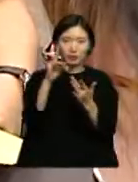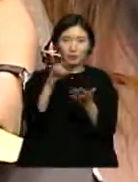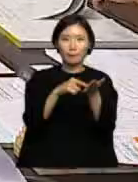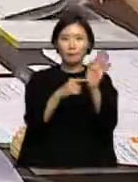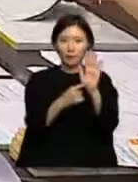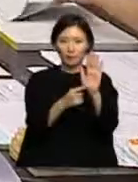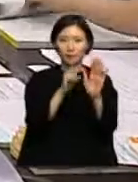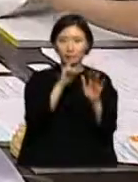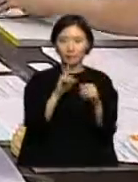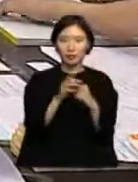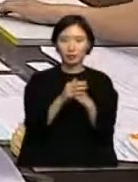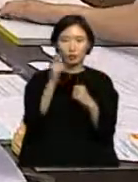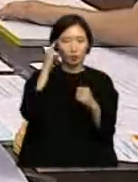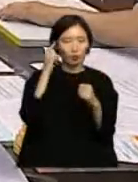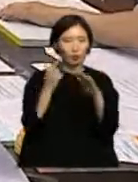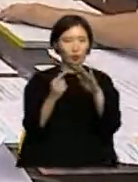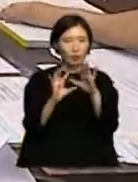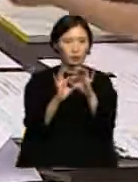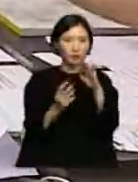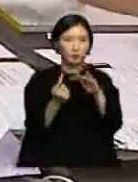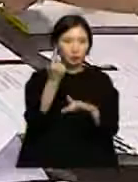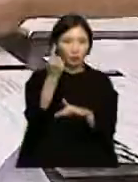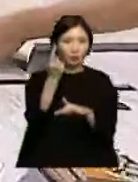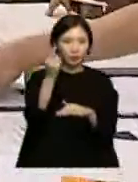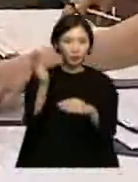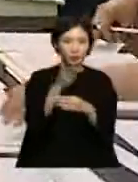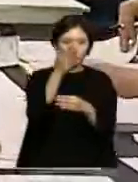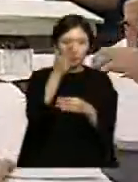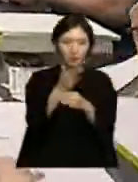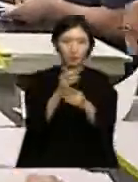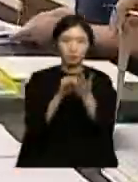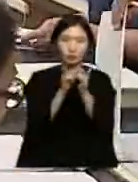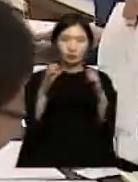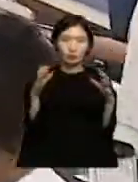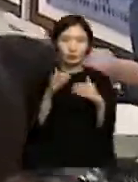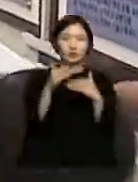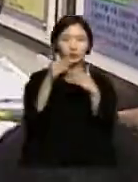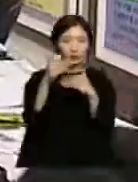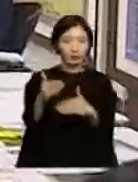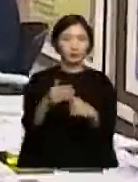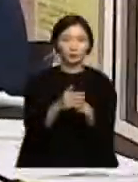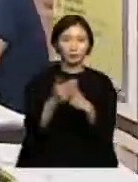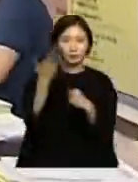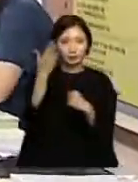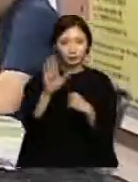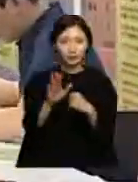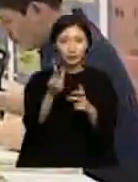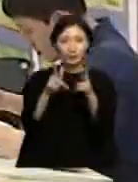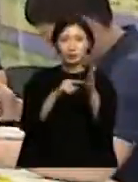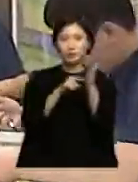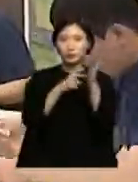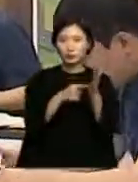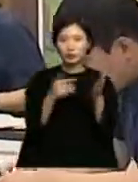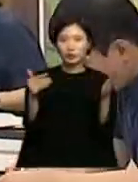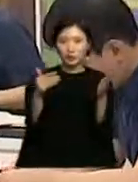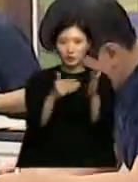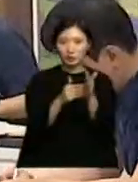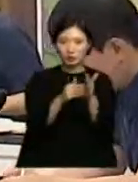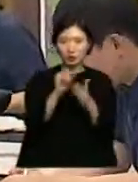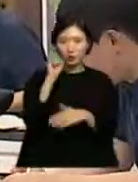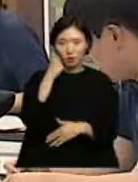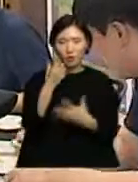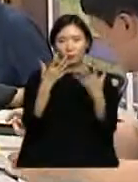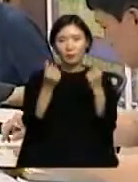예정입니다. 높은 관심 속에 노원 에너지 제로 주택 입주자 모집이 진행됐습니다. 하지만 사업이 추진되기까지